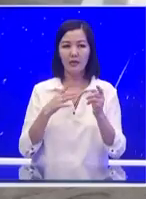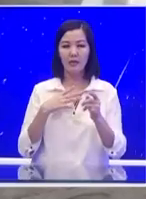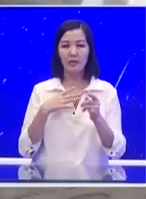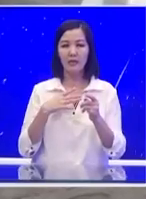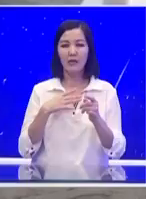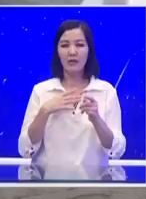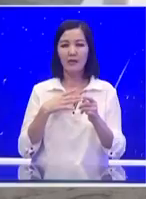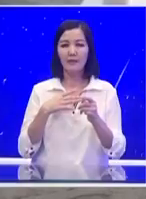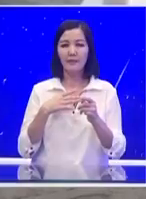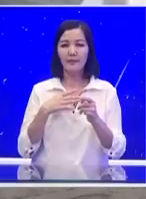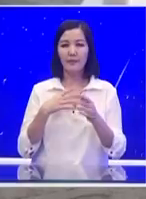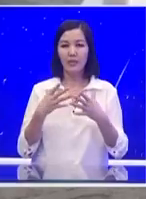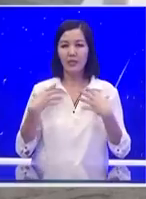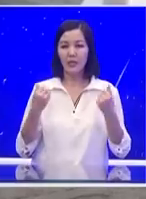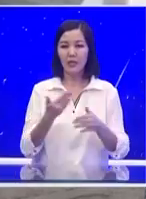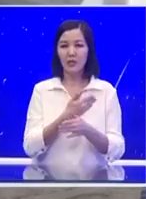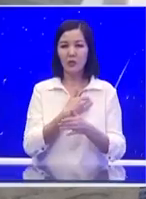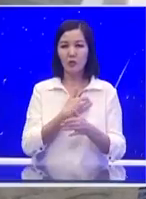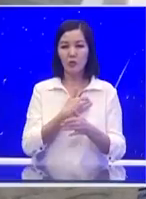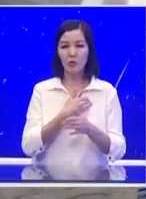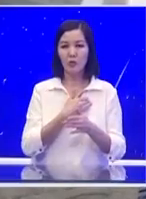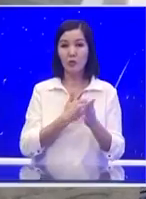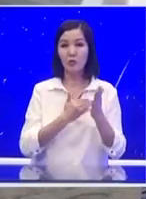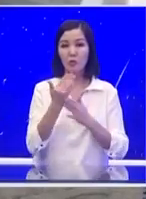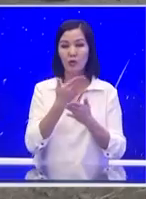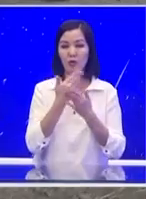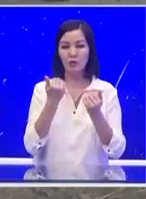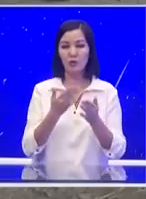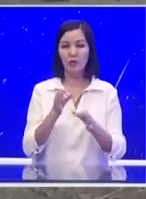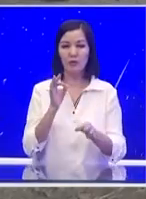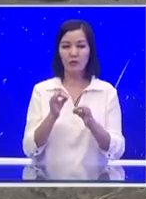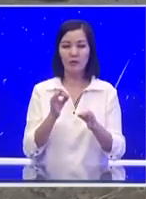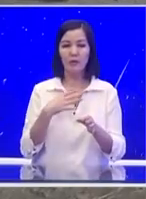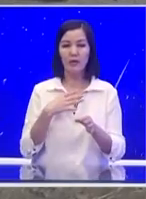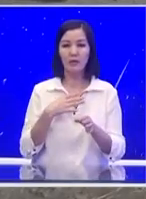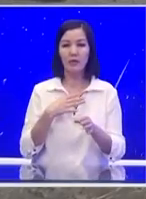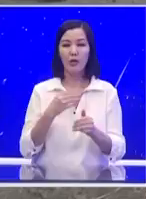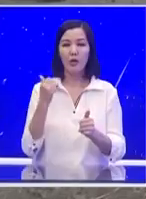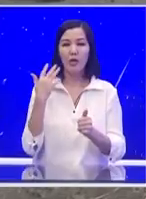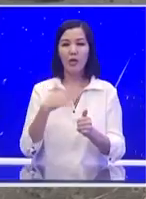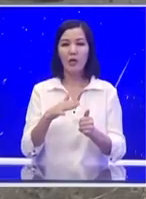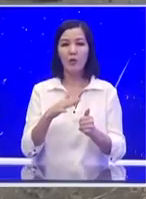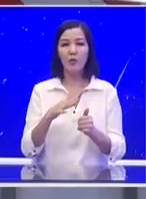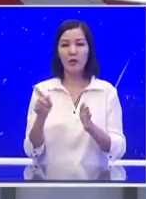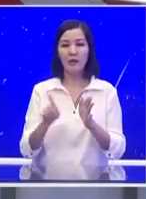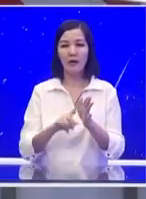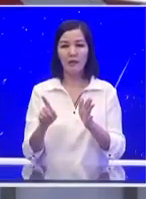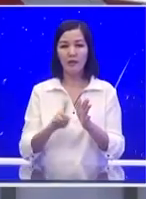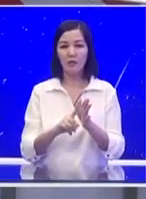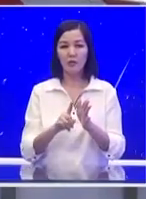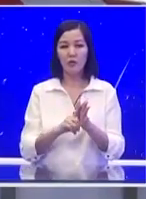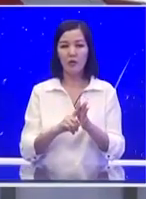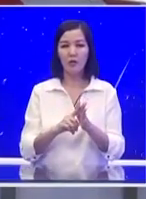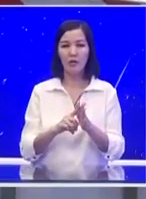Өткен азаматтардың арасында дене қызуы көтерілген бірде бір адам анықталған жоқ. Дәл осы бекеттен күніне 50-ге жуық қатынас құралы өткізіледі.